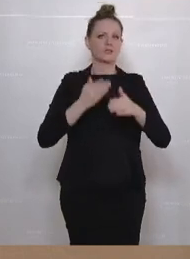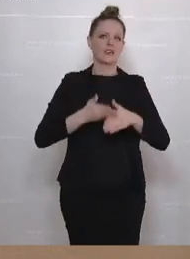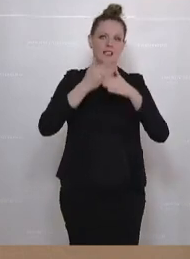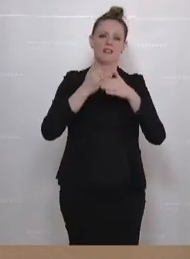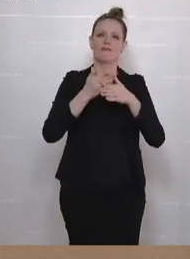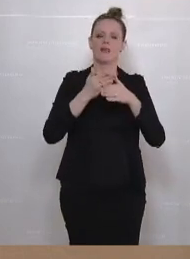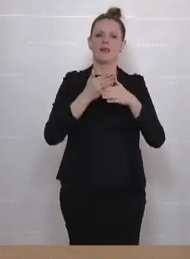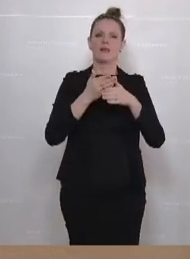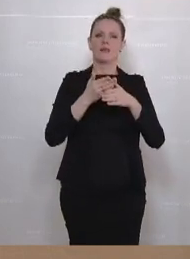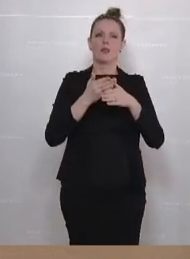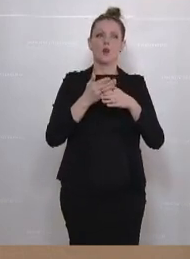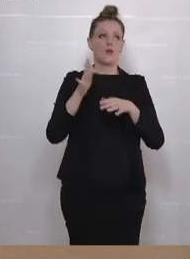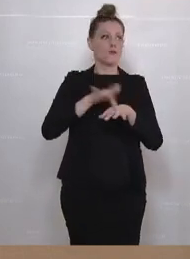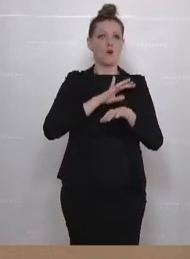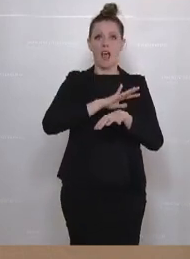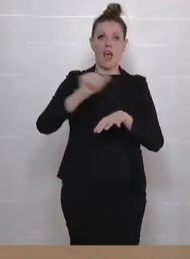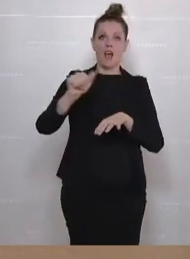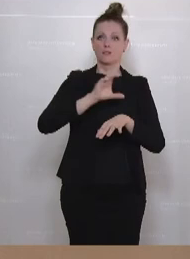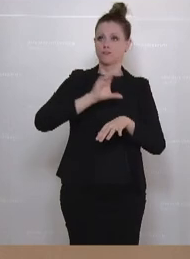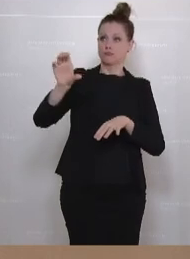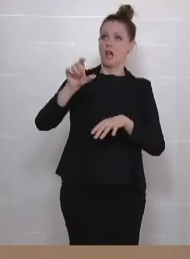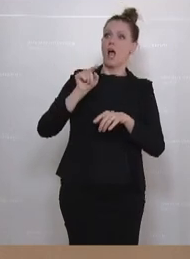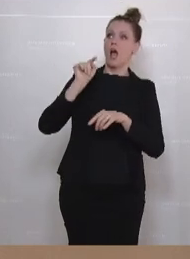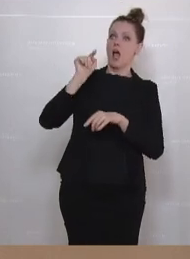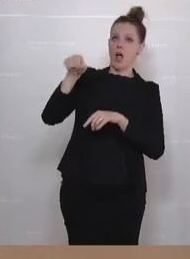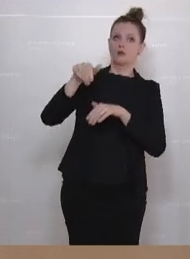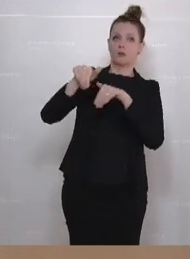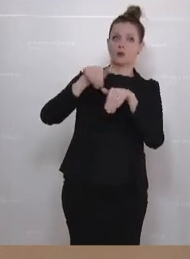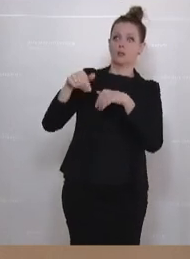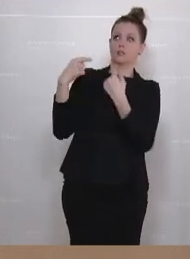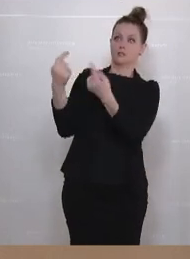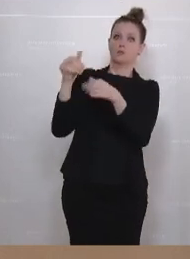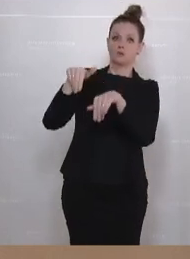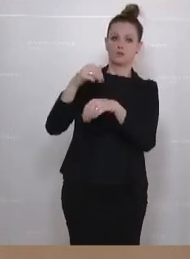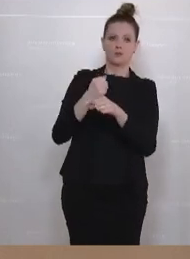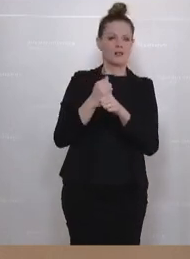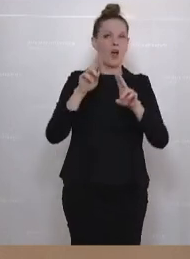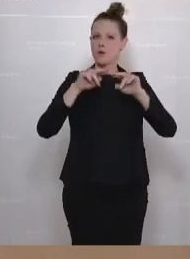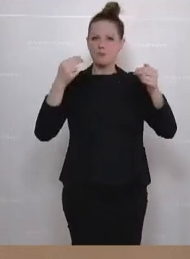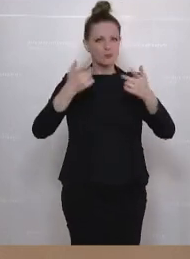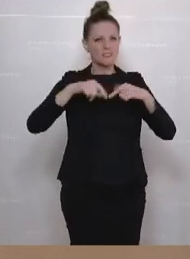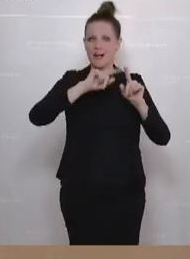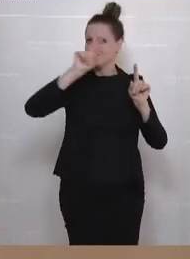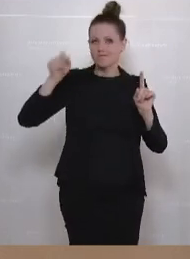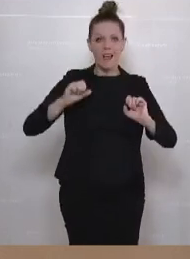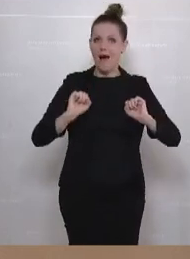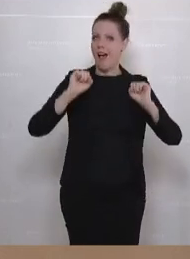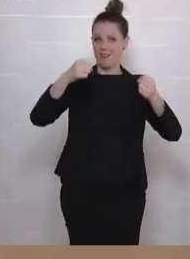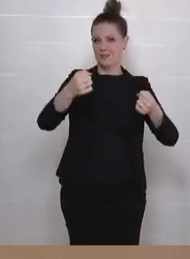das Gefühl, es wird alles dem Außenministerium zugewiesen. Viele andere Ministerien, auch die Bundesländer sind aktiv, und auch die gilt es hier in